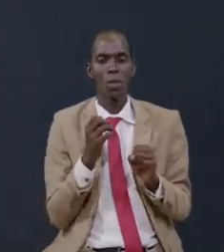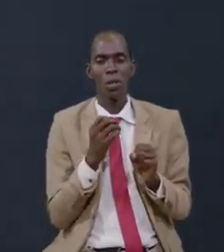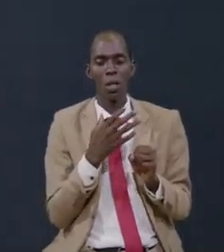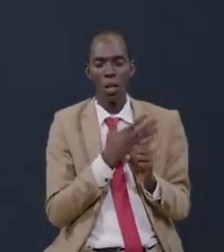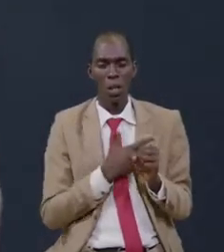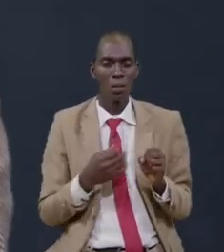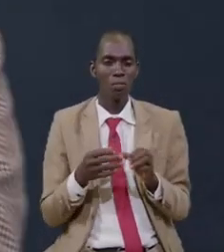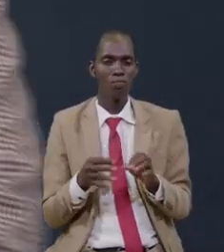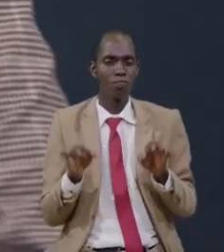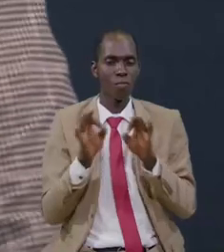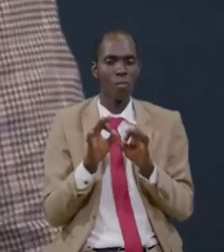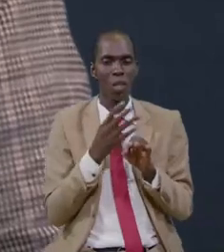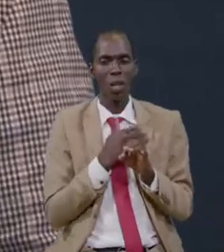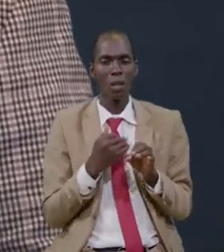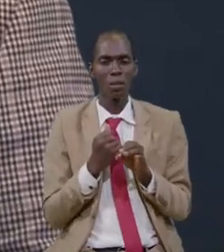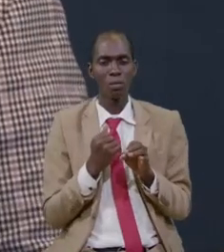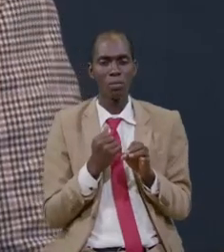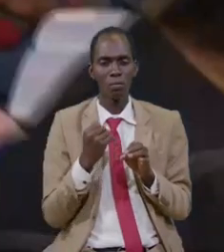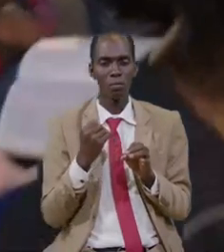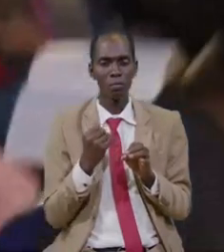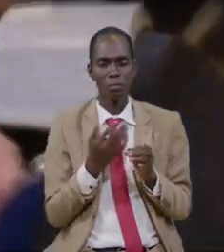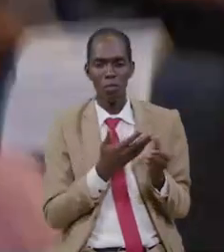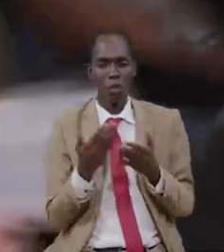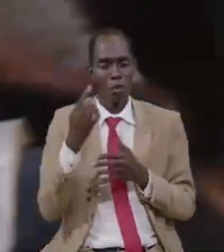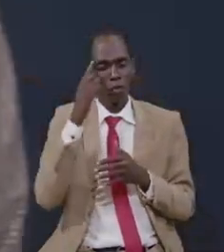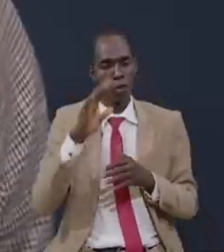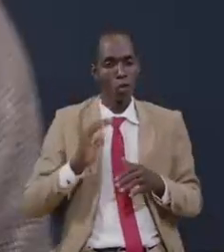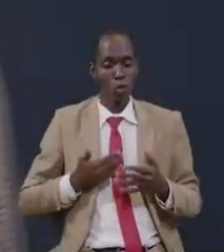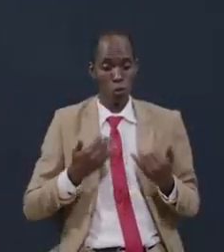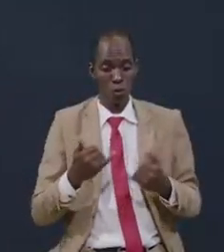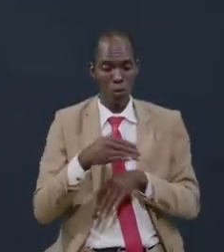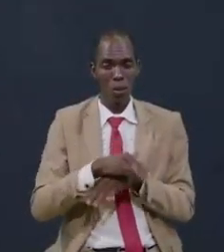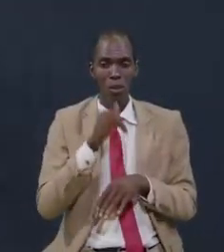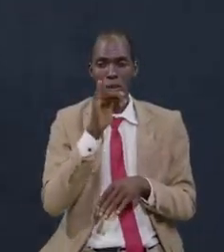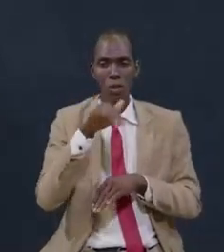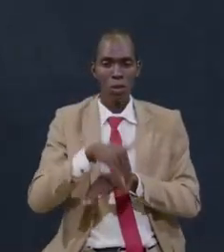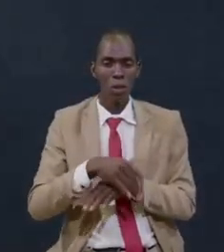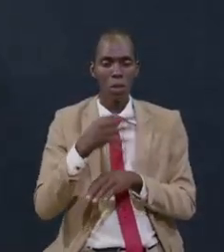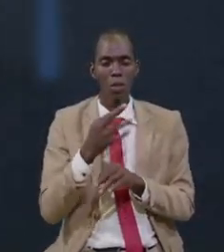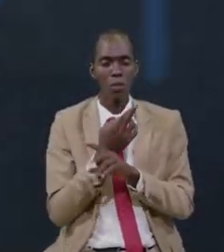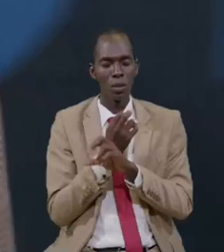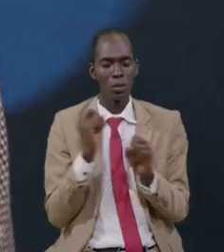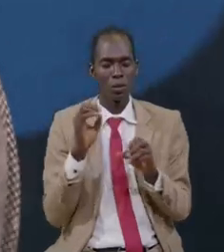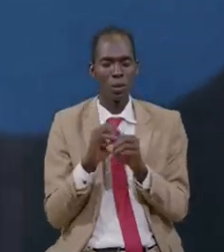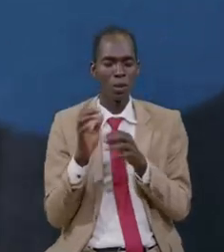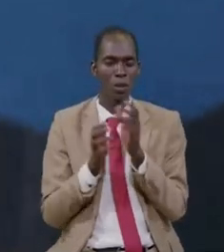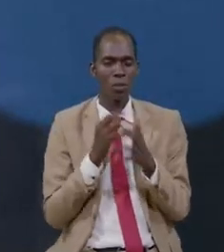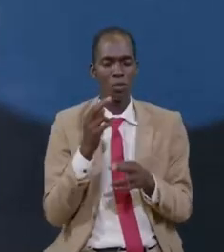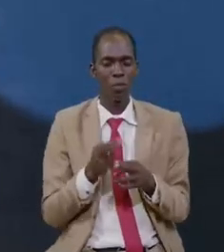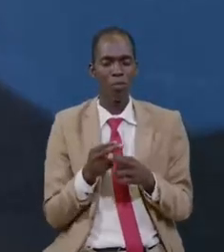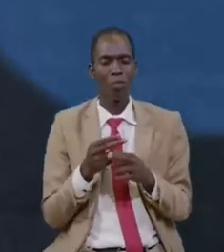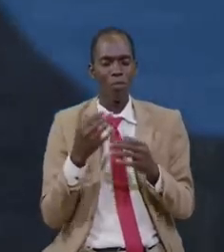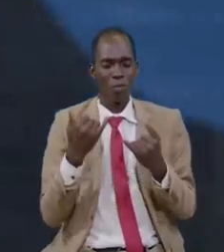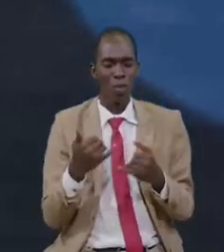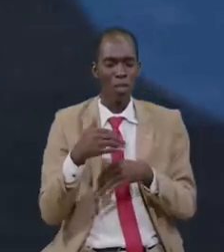soir, c'est ta soirée de rédemption. Ce soir, Christ qui a payé